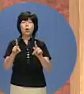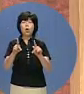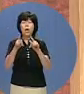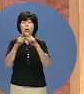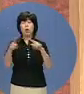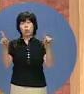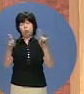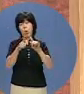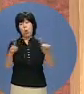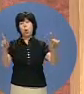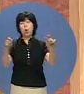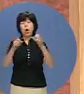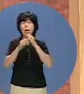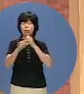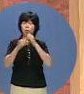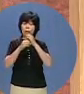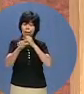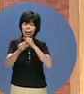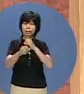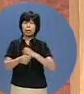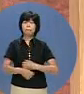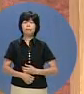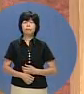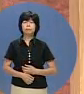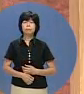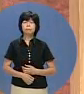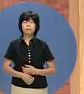コンクールの課題曲も披露されました。